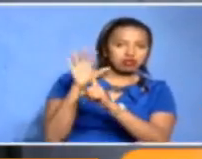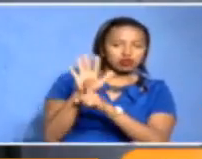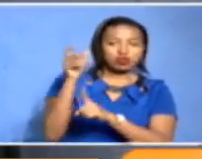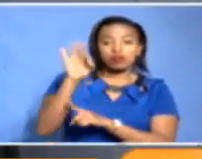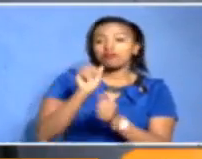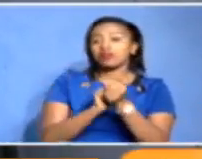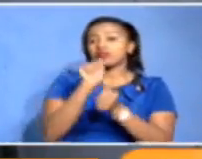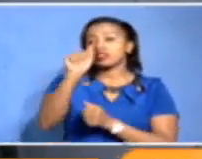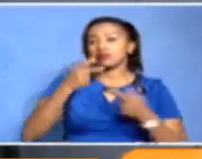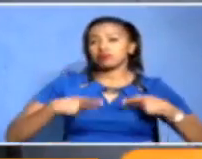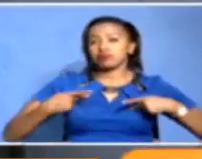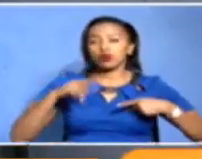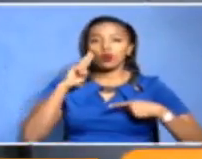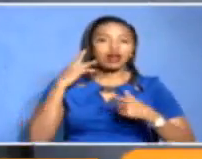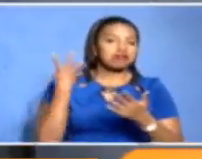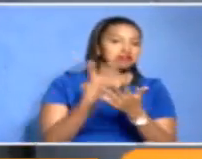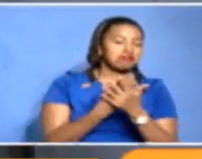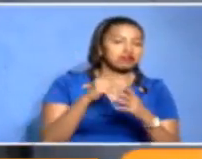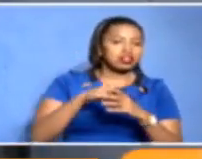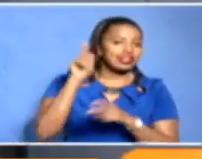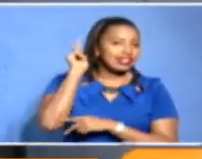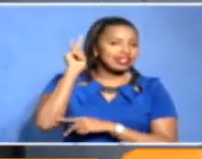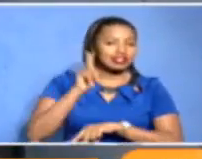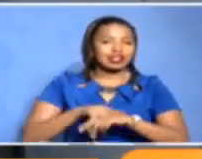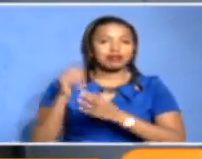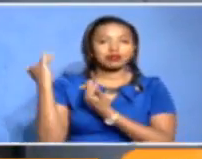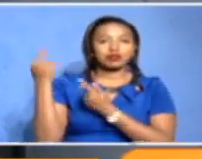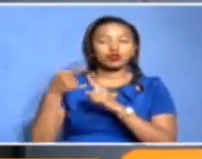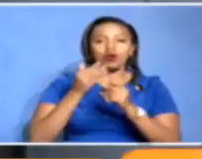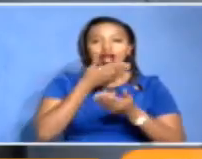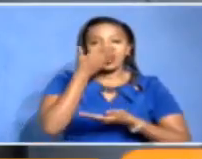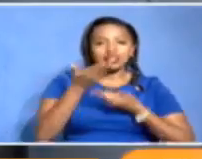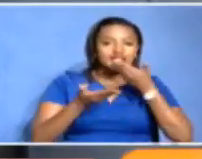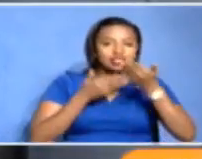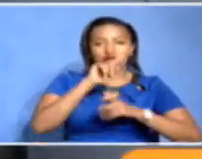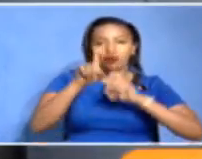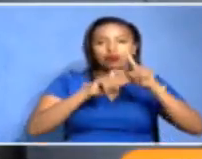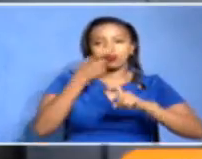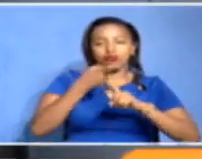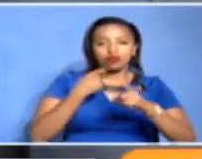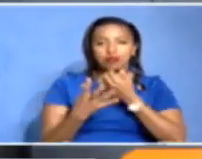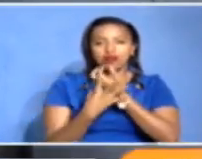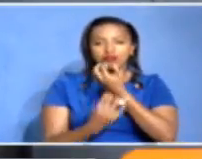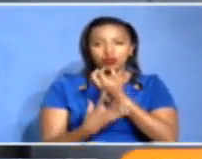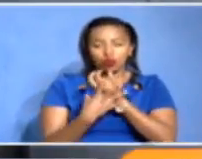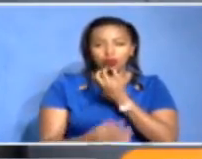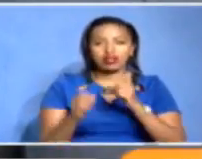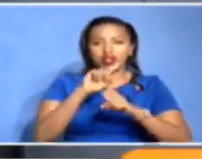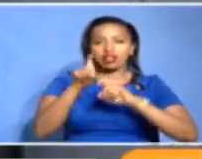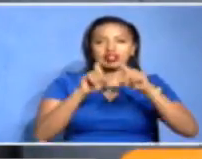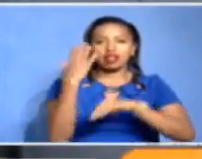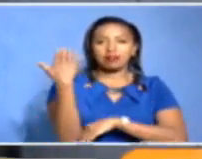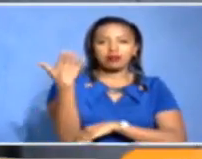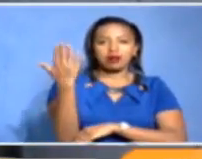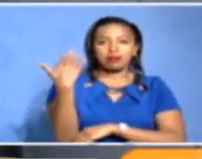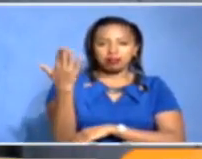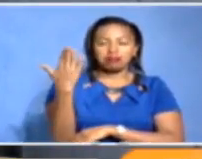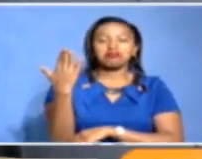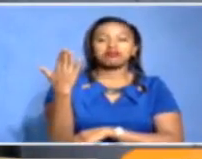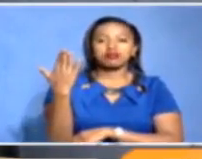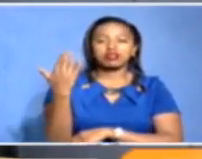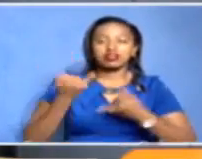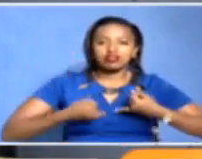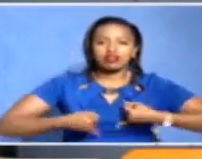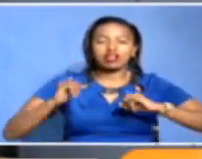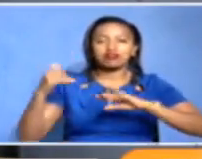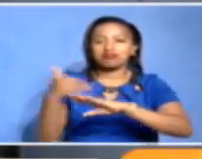in Kisii as they prepared to answer questions from a photocopied examination paper with the intention of smuggling responses